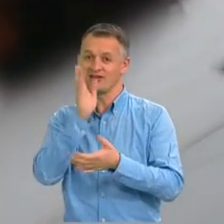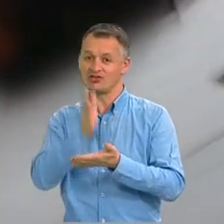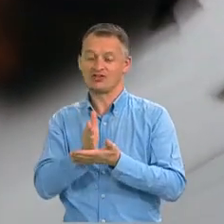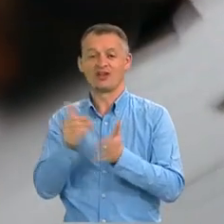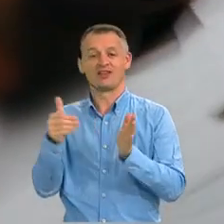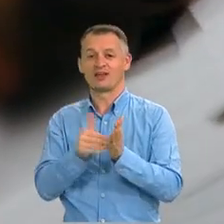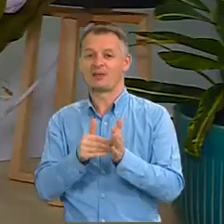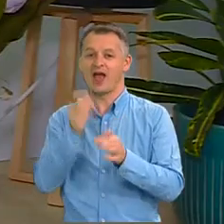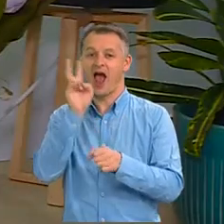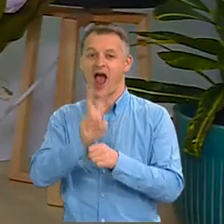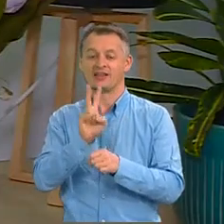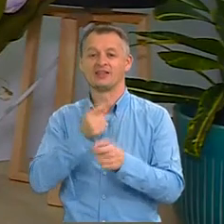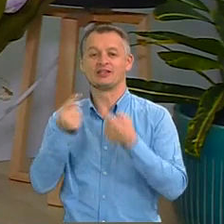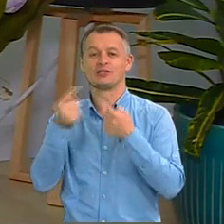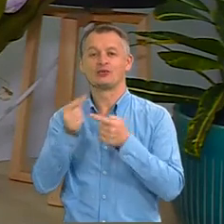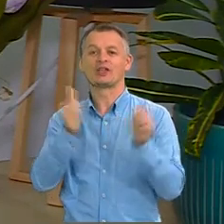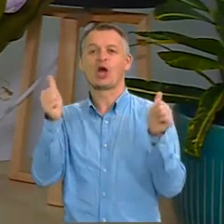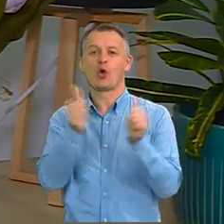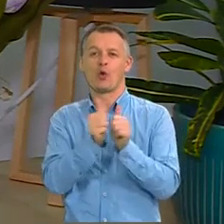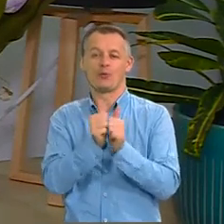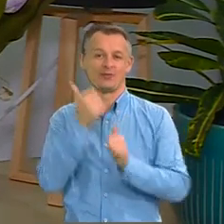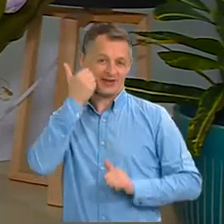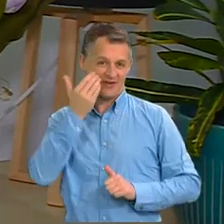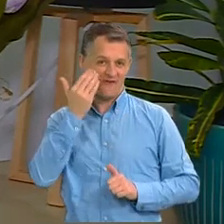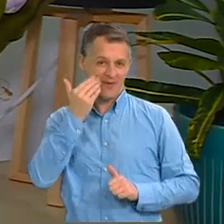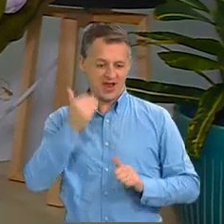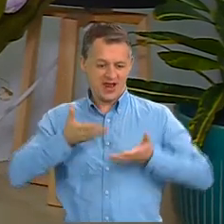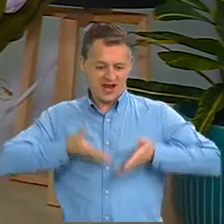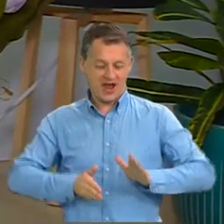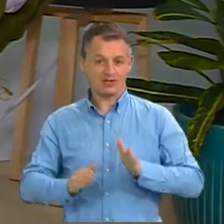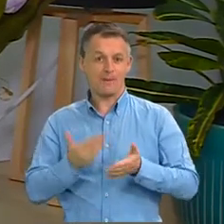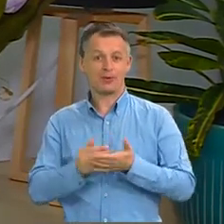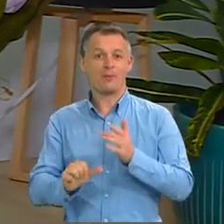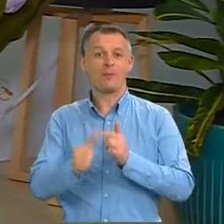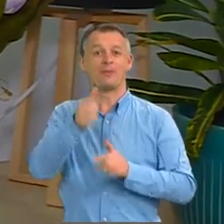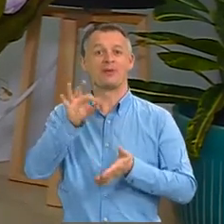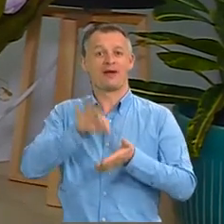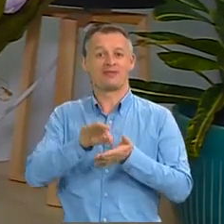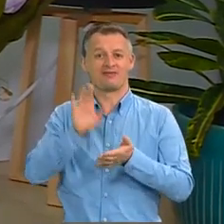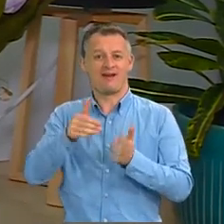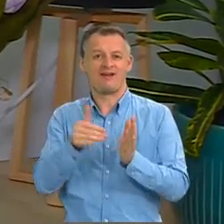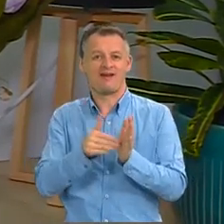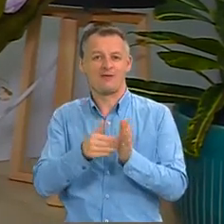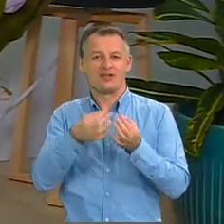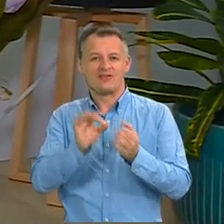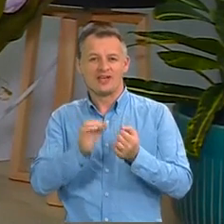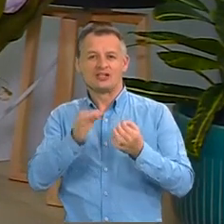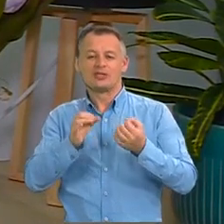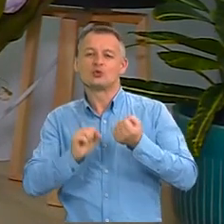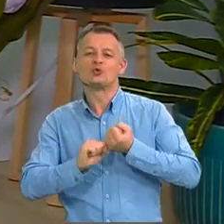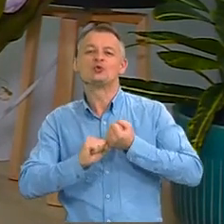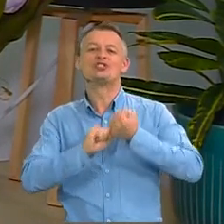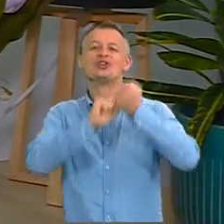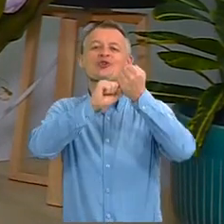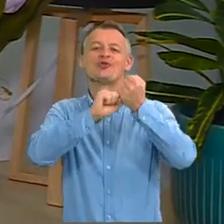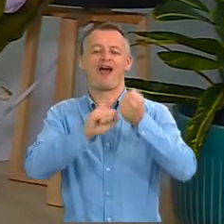cuplu. Atunci când femeia naște pentru prima dată, are nevoie să se simtă susținută. Are